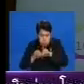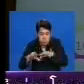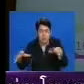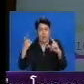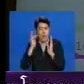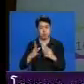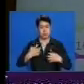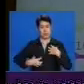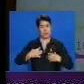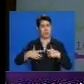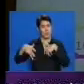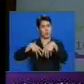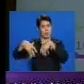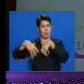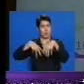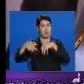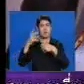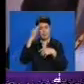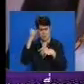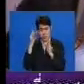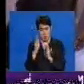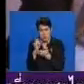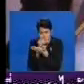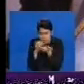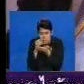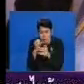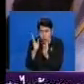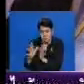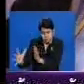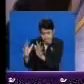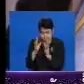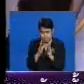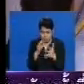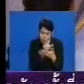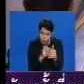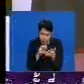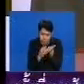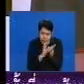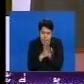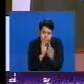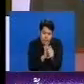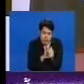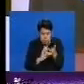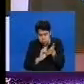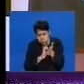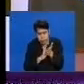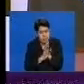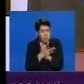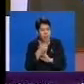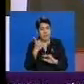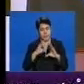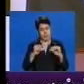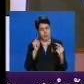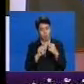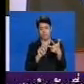ความเดือดร้อนของประชาชนด้วยการนำผู้เสพยาเสพติดเข้าสู่กระบวนการบำบัดในระบบที่เหมาะสมเป้าหมายที่